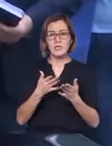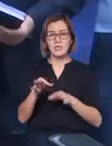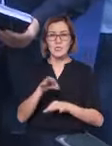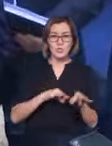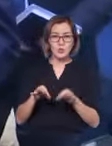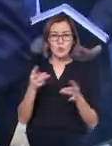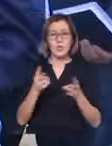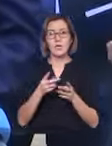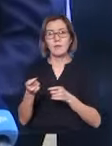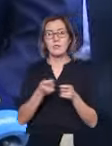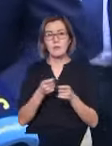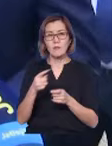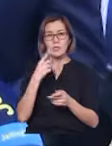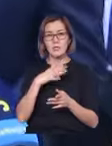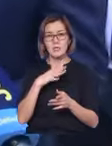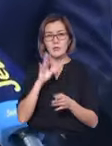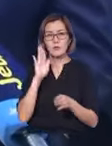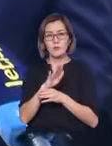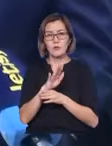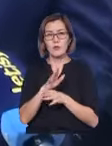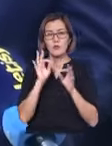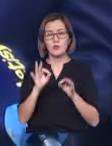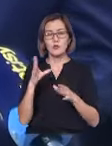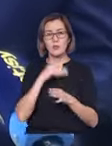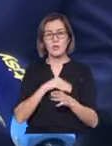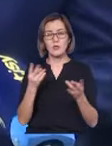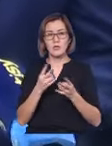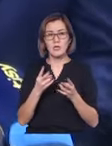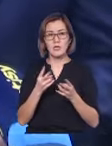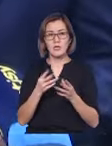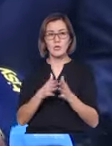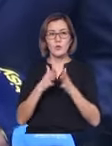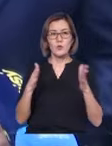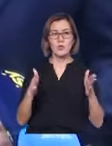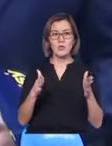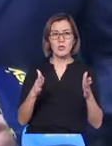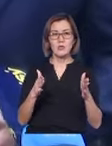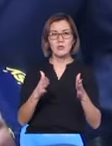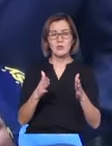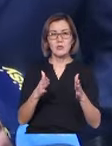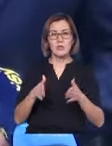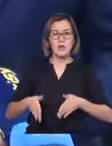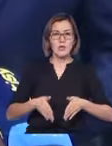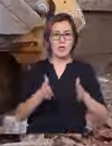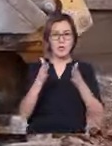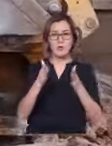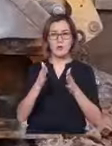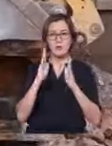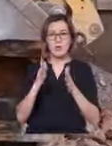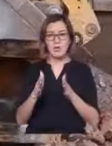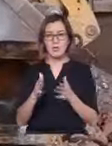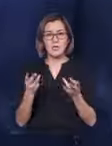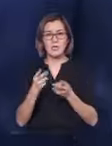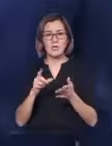айтам, қалай оны тиімді пайдалану. Үлкен-үлкен коридор, залдар қажет жоқ, әр квадратный метр дұрыс пайдалану